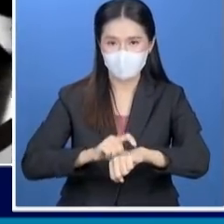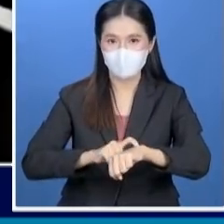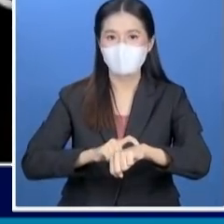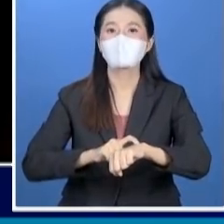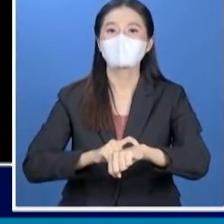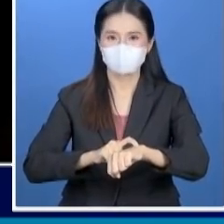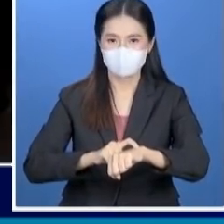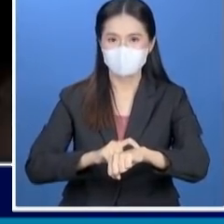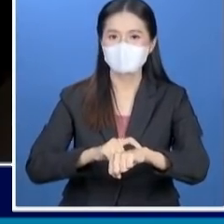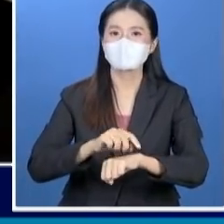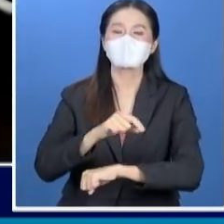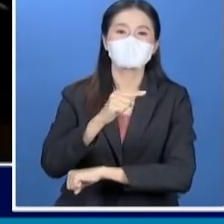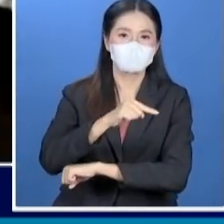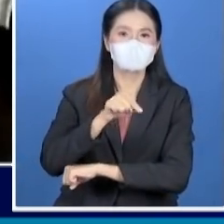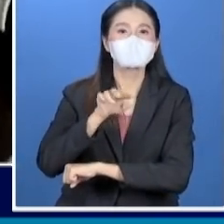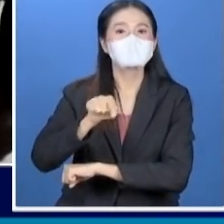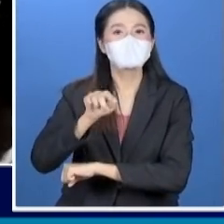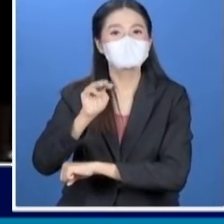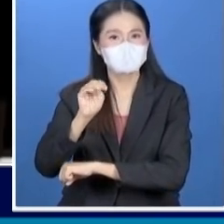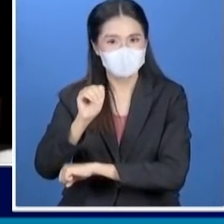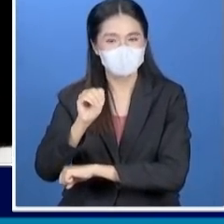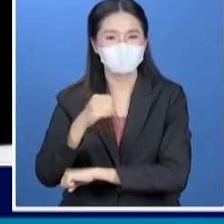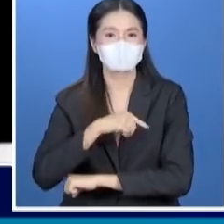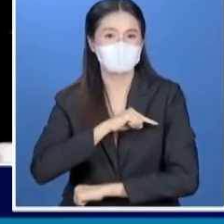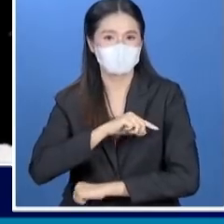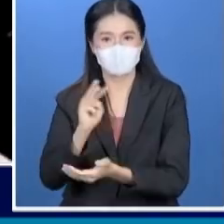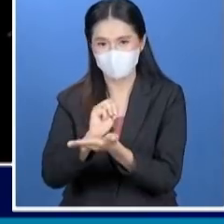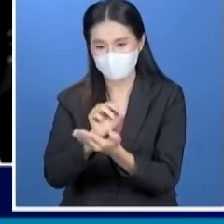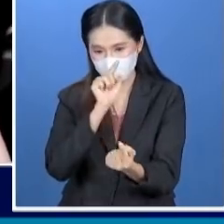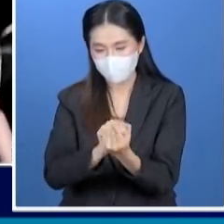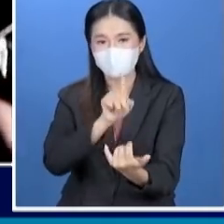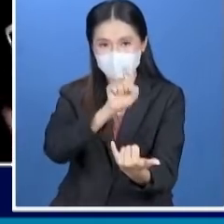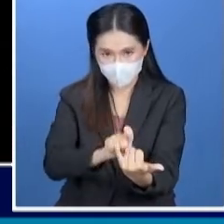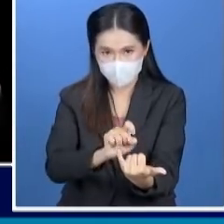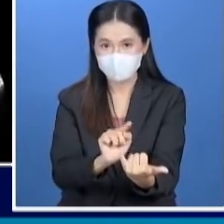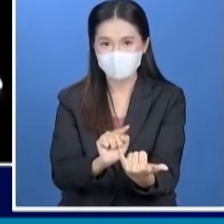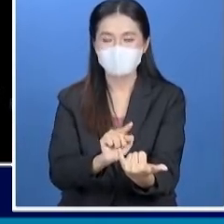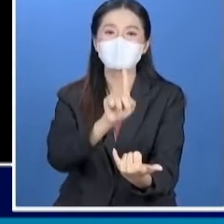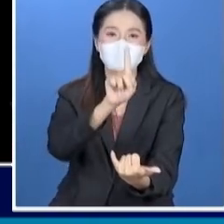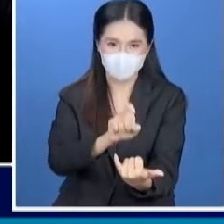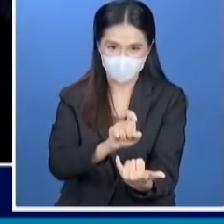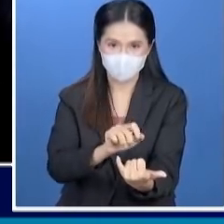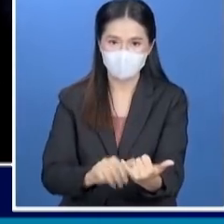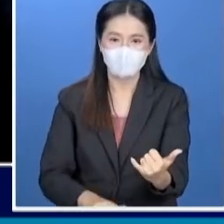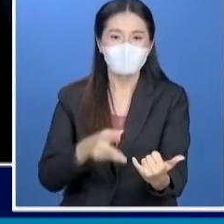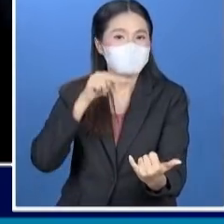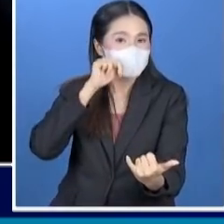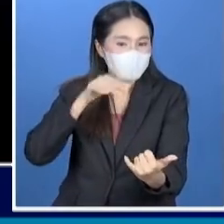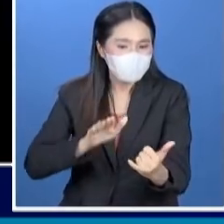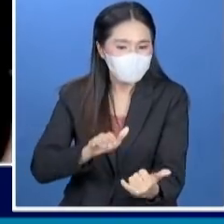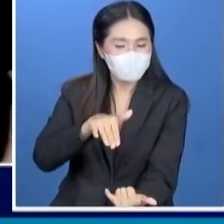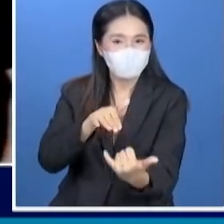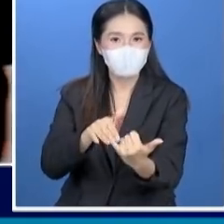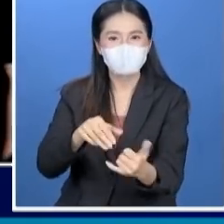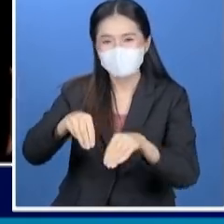ณ 13:40 นาทีเจ้าหน้าที่กู้ภัยได้พบร่างคุณแตงโมเสียชีวิตลอยน้ำอยู่ห่างจากท่